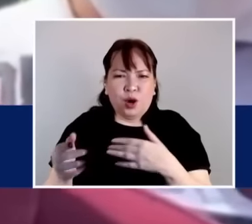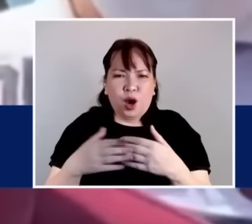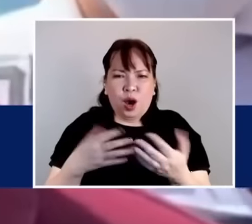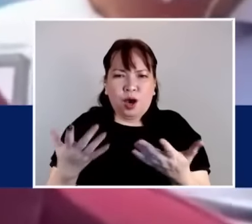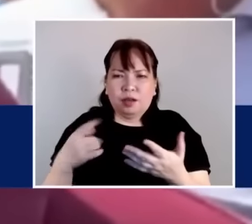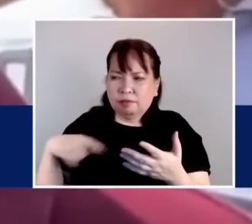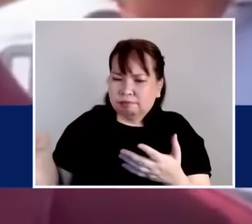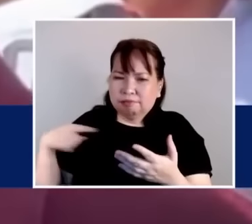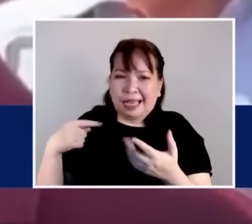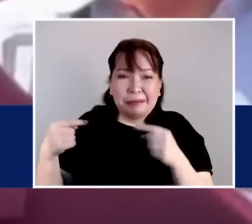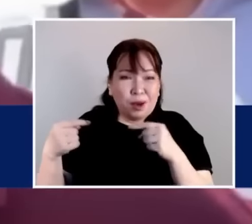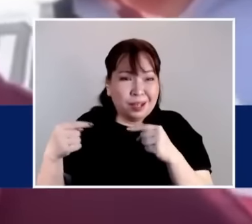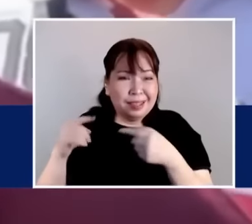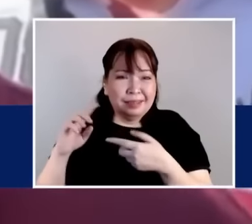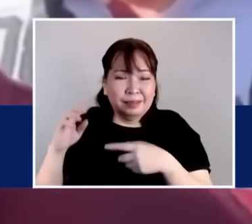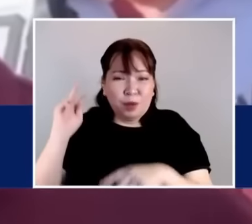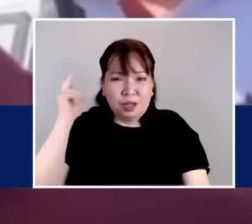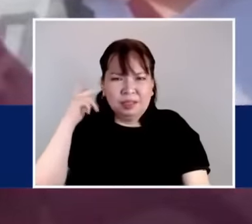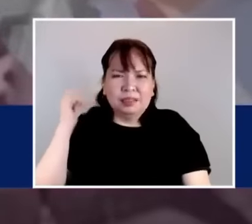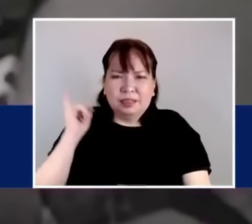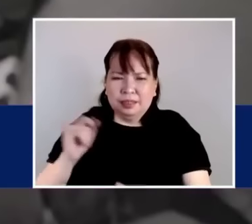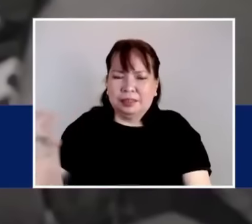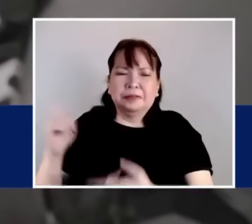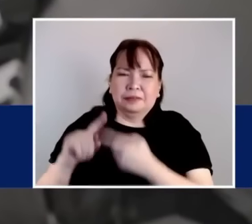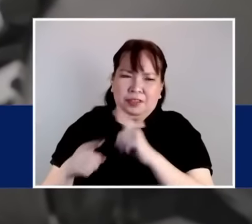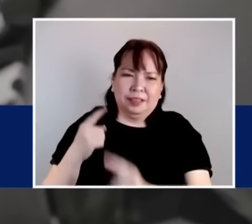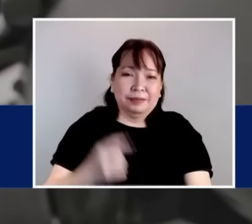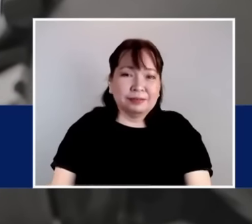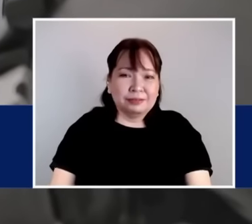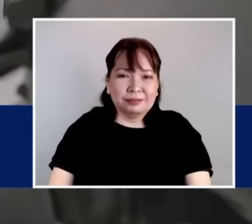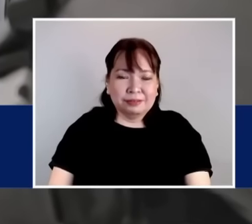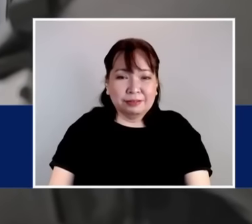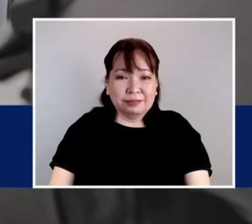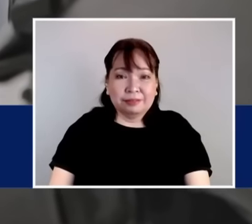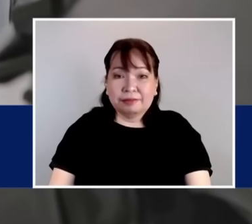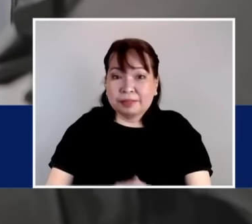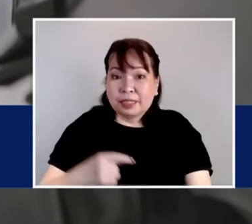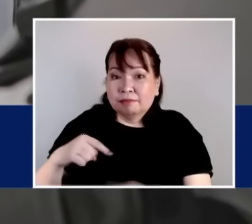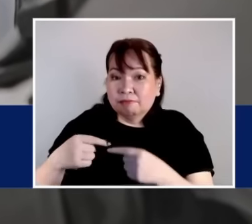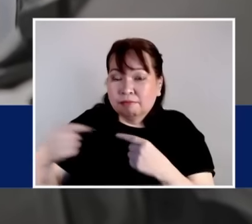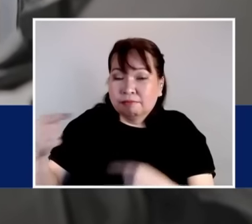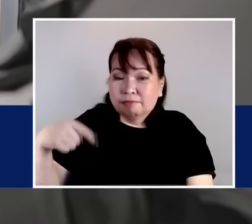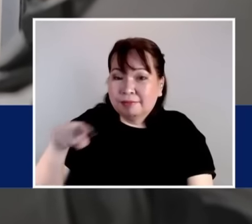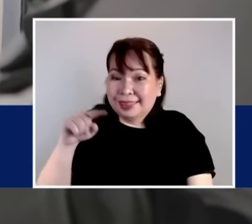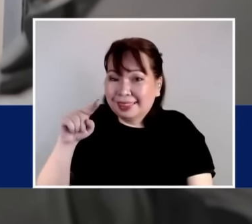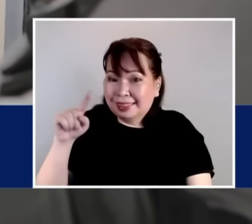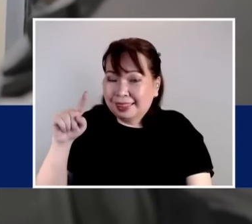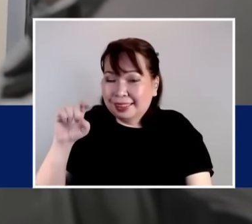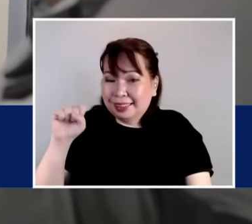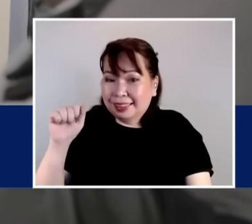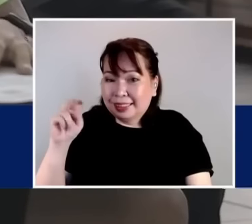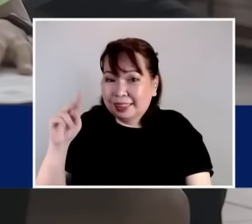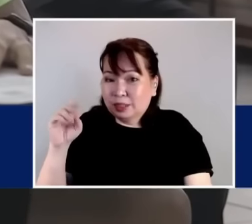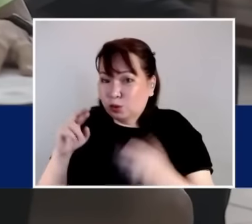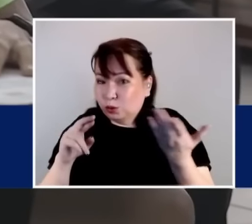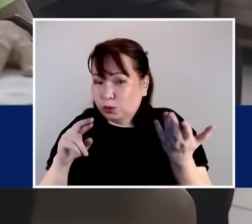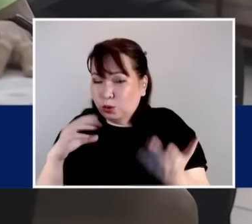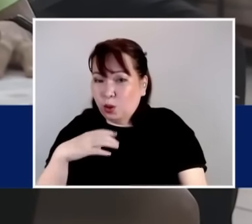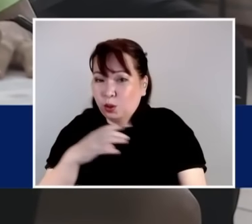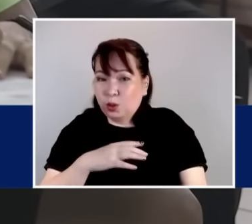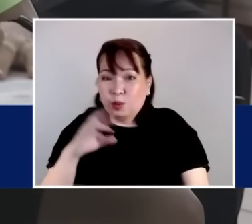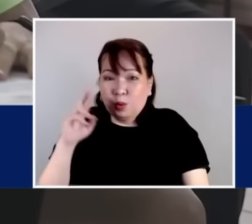pinagdaanan namin sa politika, I still consider her a friend. Ang kalaban ni Sandro na sina Congresswoman Ria Farinas sa